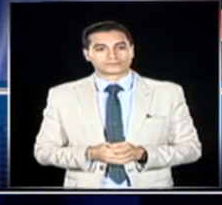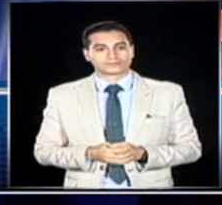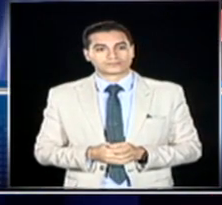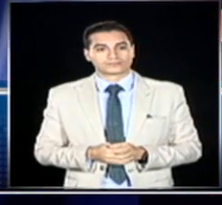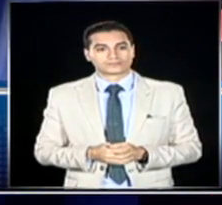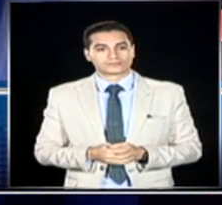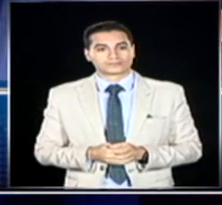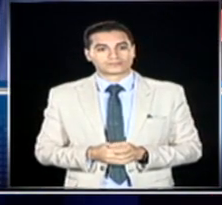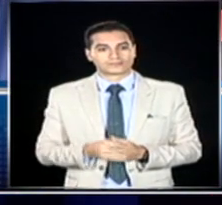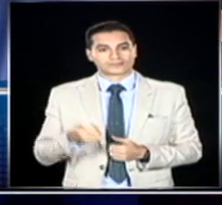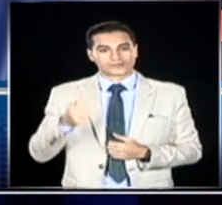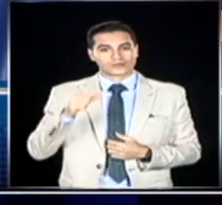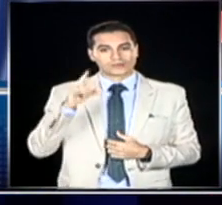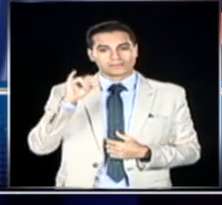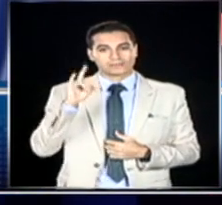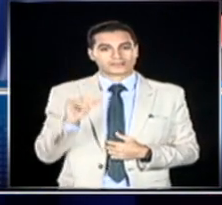أولمبيك ليون.